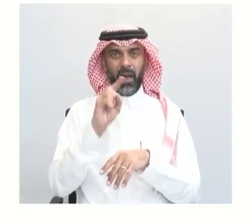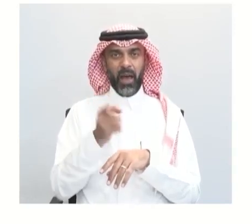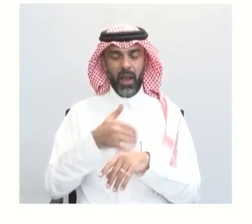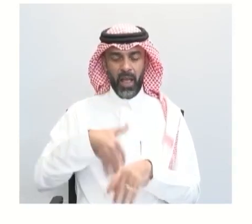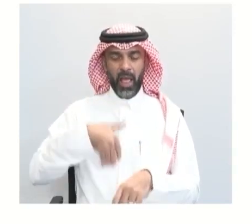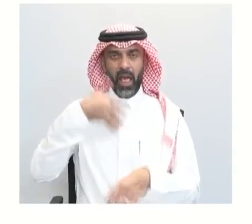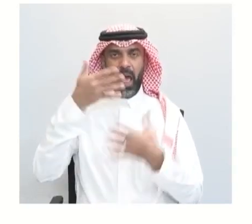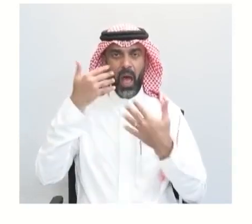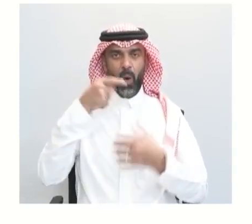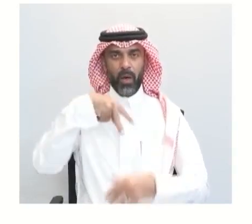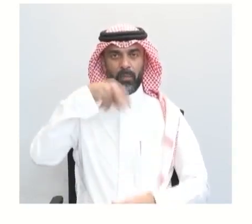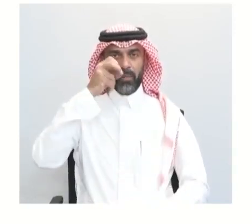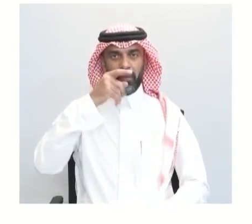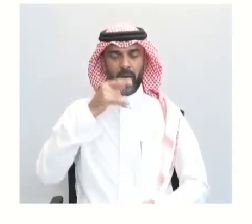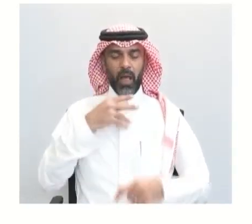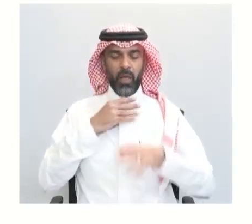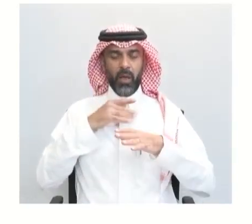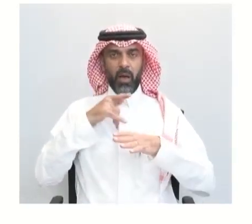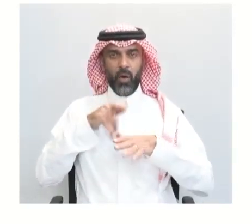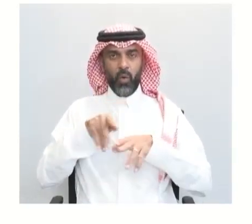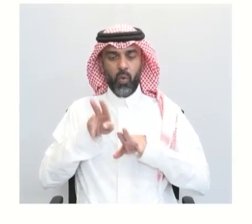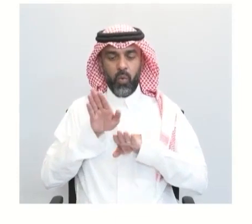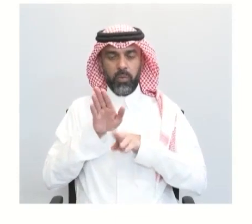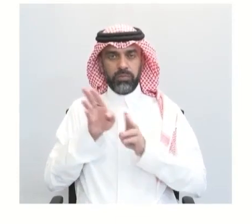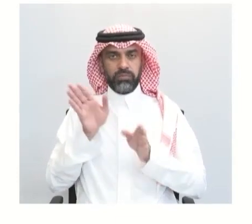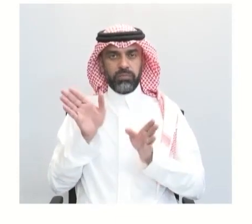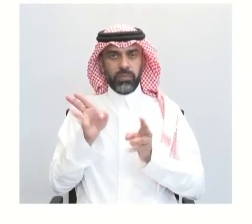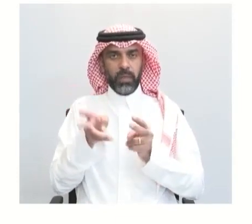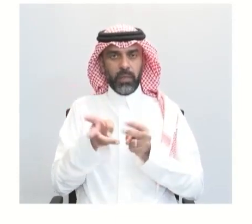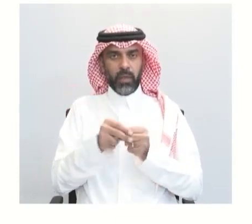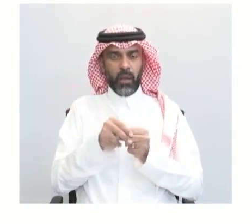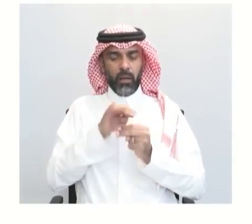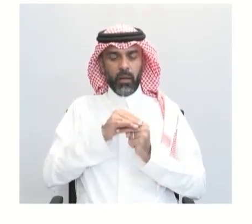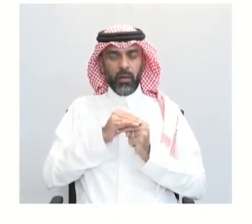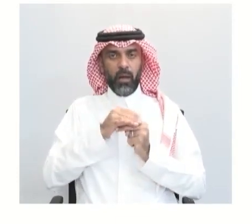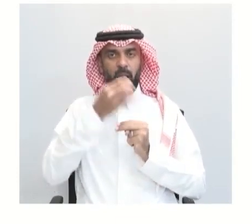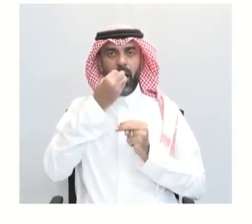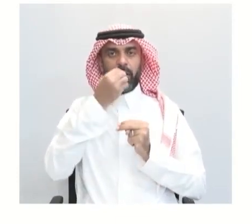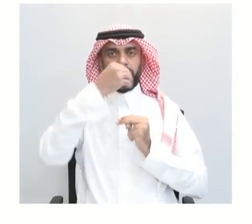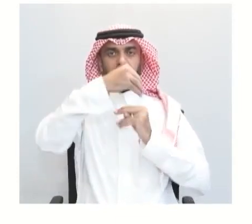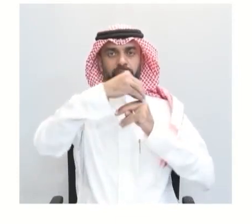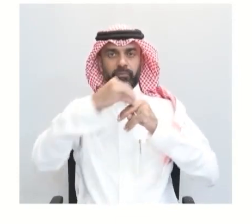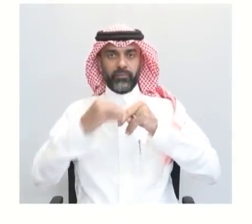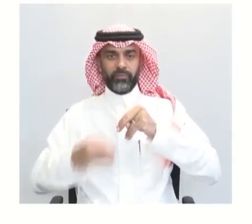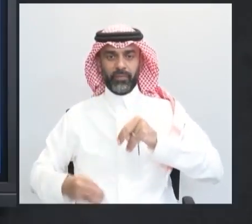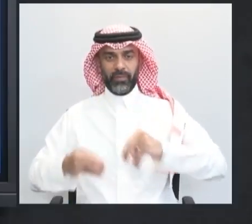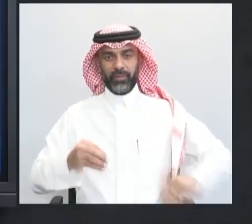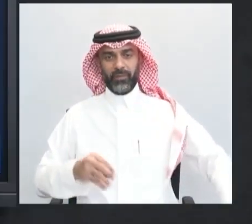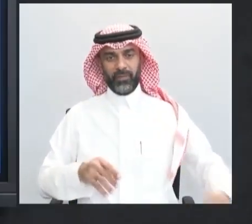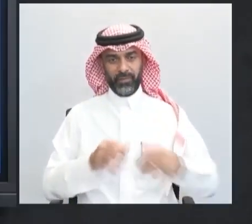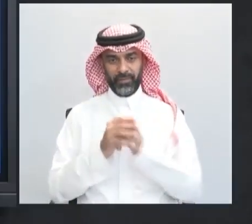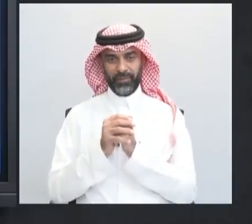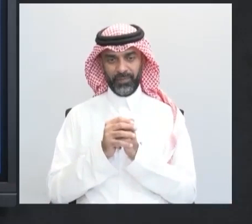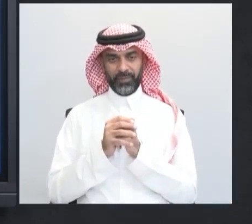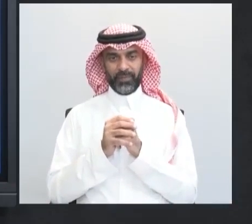الهوائيه لماذا ليمر الطعام الى المعده ومنع من دخول الرئتين اذا عندما نشاهد هذه الصوره عندما